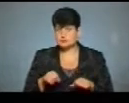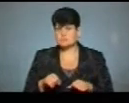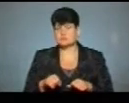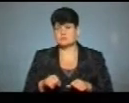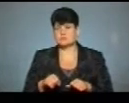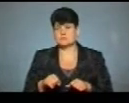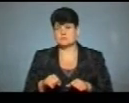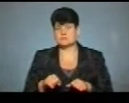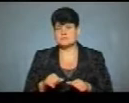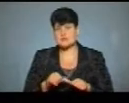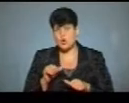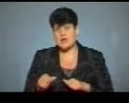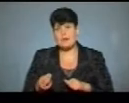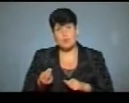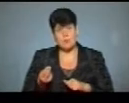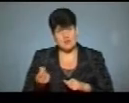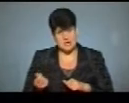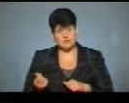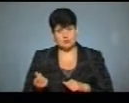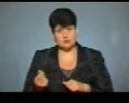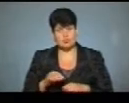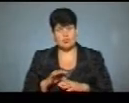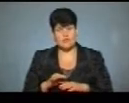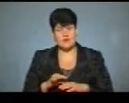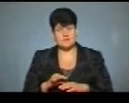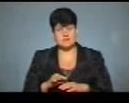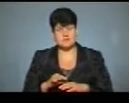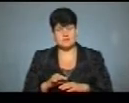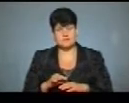за окрему плату провести